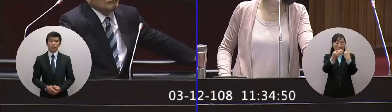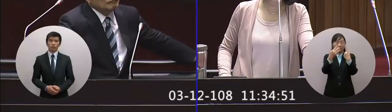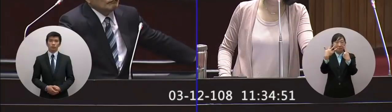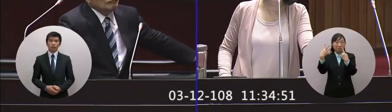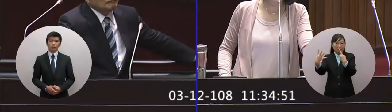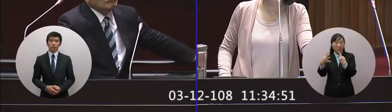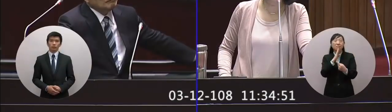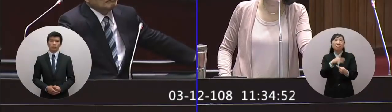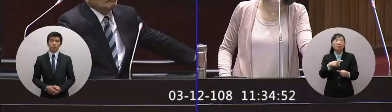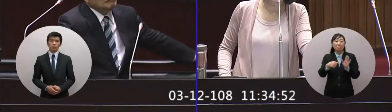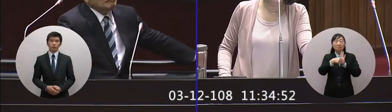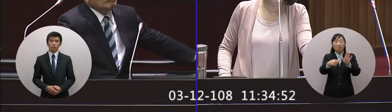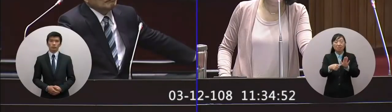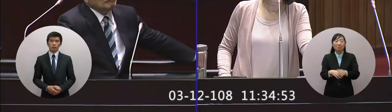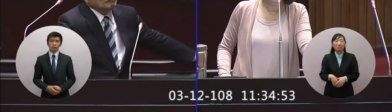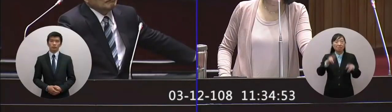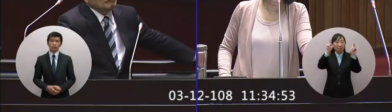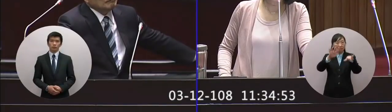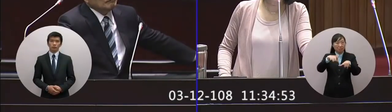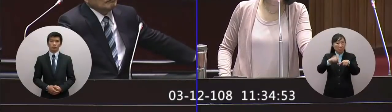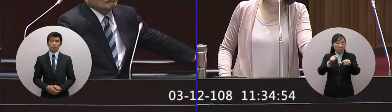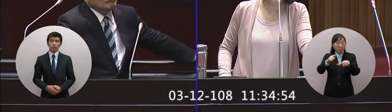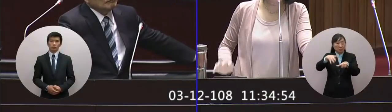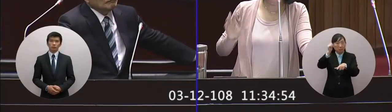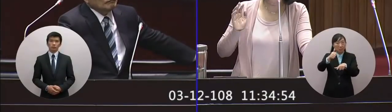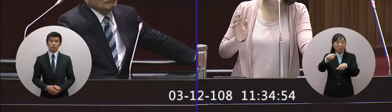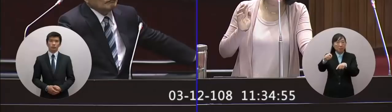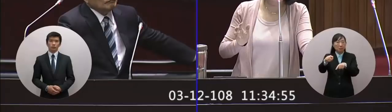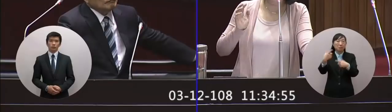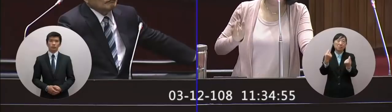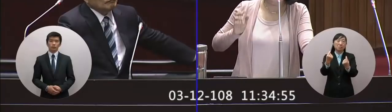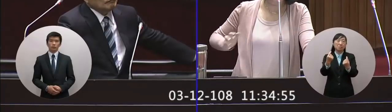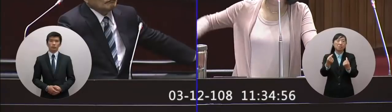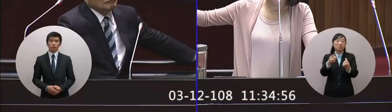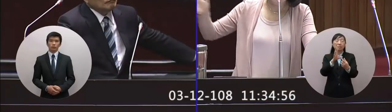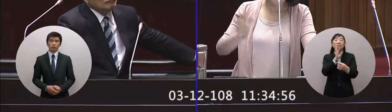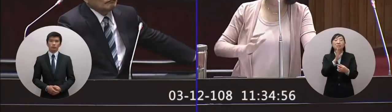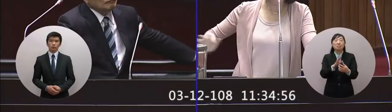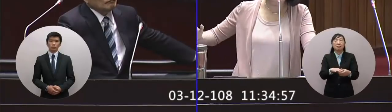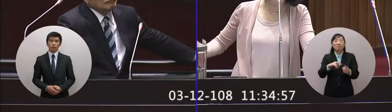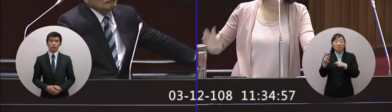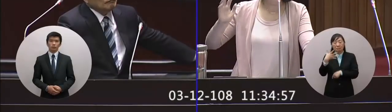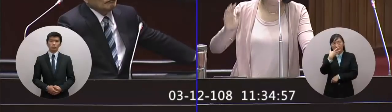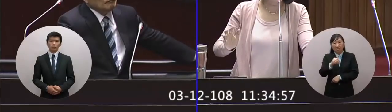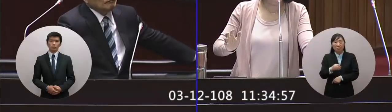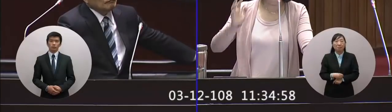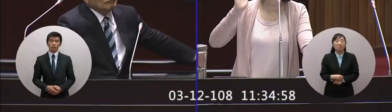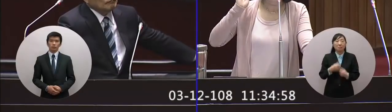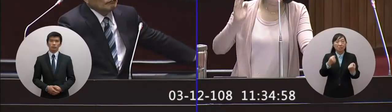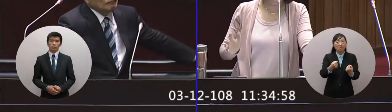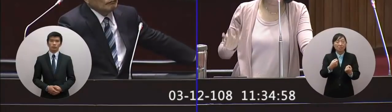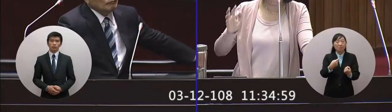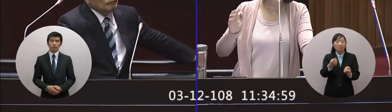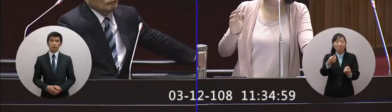1984年知名的电脑公司 Dell， 他们的创办人也跟着他的同学们在